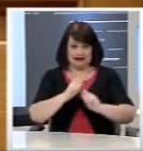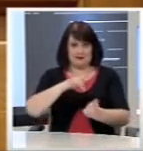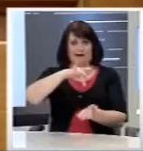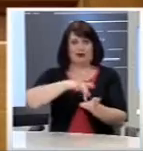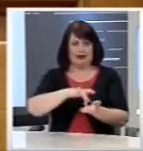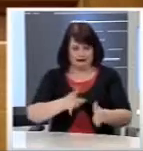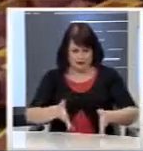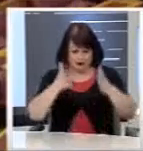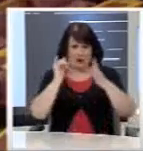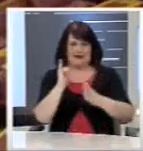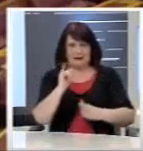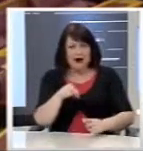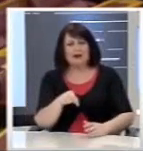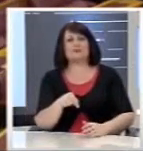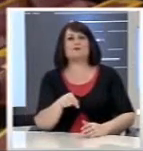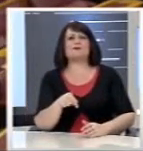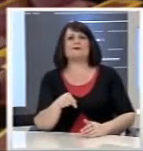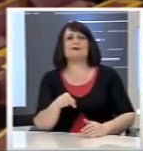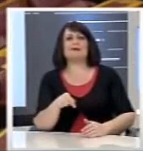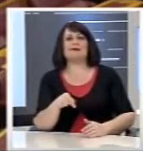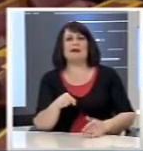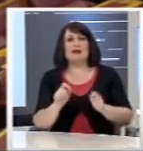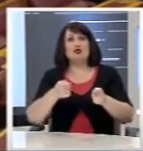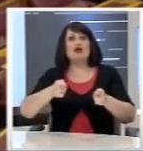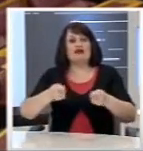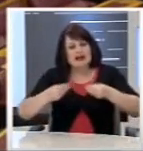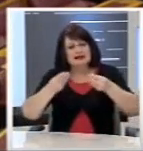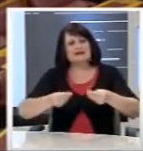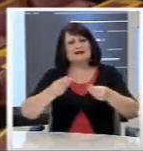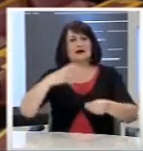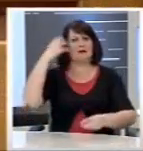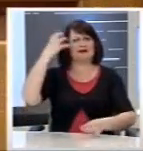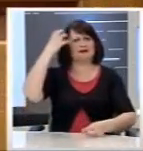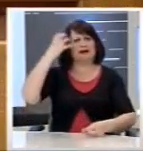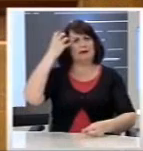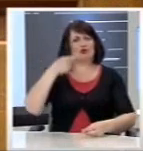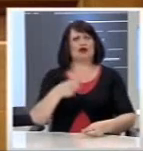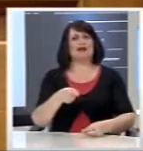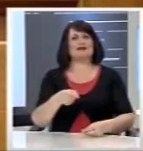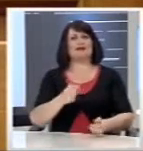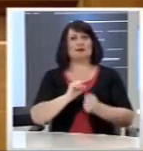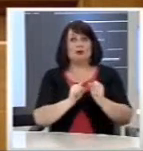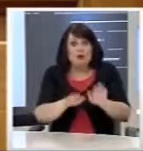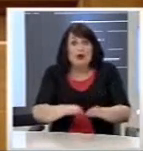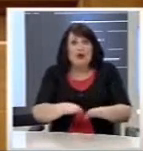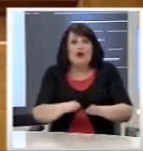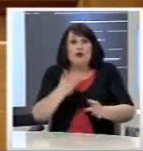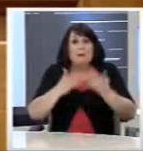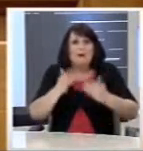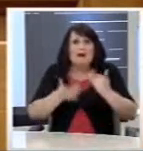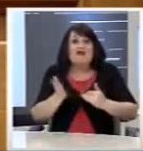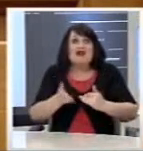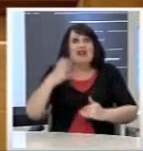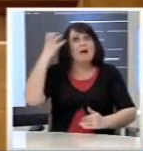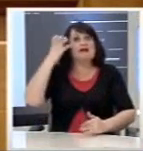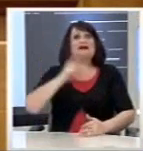χώρα, σε τέτοια έκταση υποτροφίες επιστημόνων, σε μια προσπάθεια να κρατήσουμε εδώ το πιο σημαντικό δυναμικό της χώρας